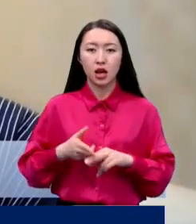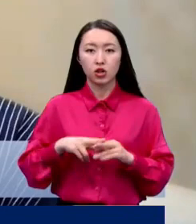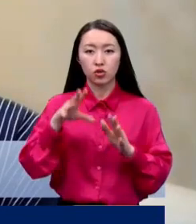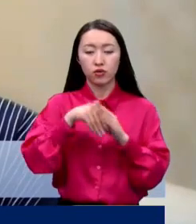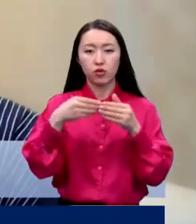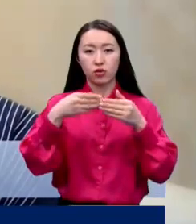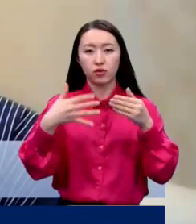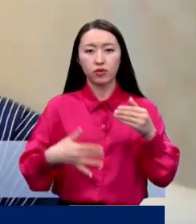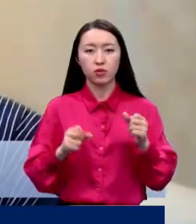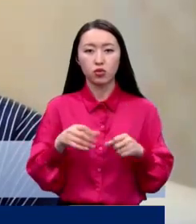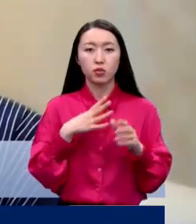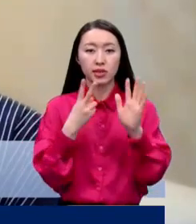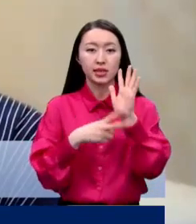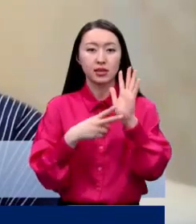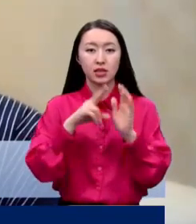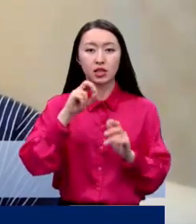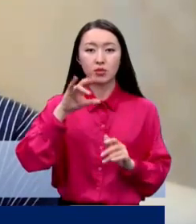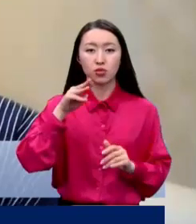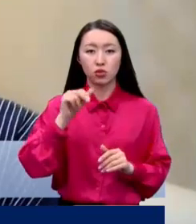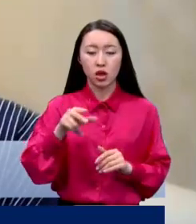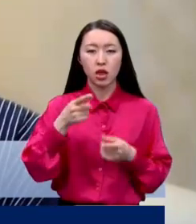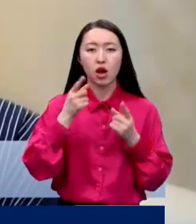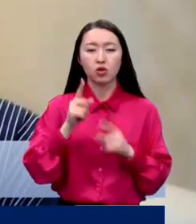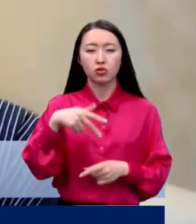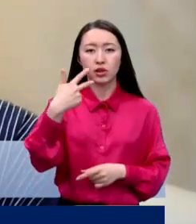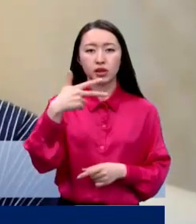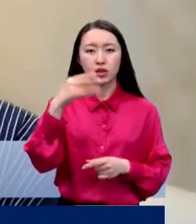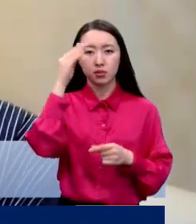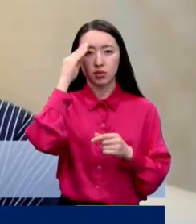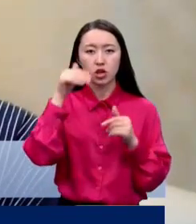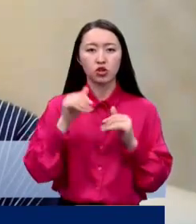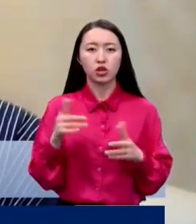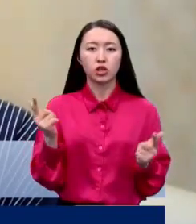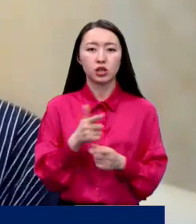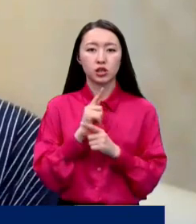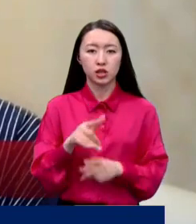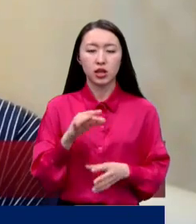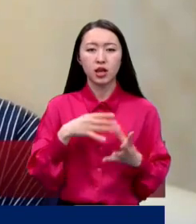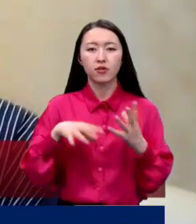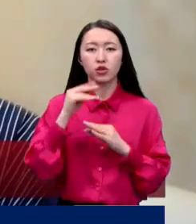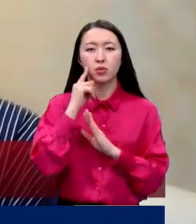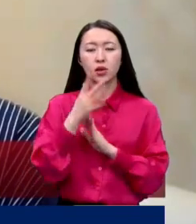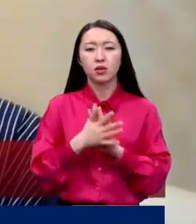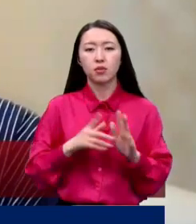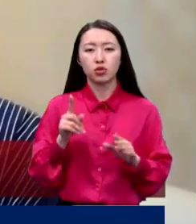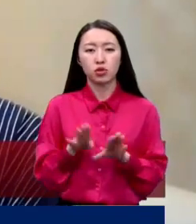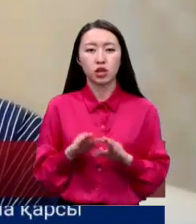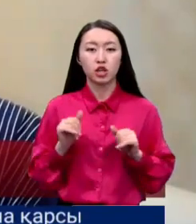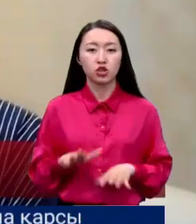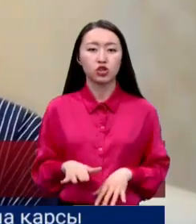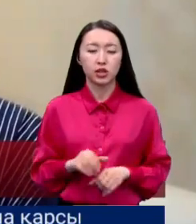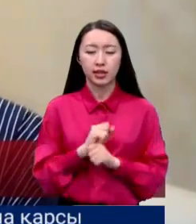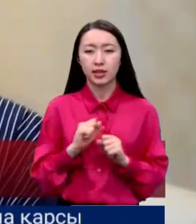может состоять 70 депутатов, и из них 30 может быть не согласны с этим решением и всей душой понимать, что такие решения принимать